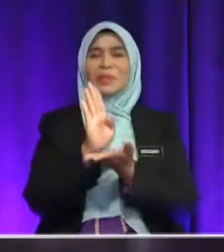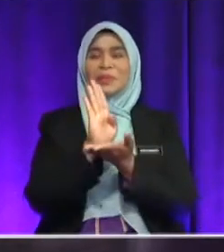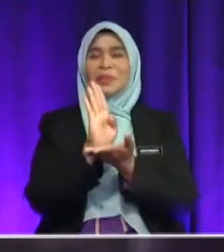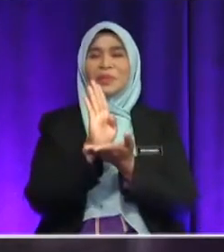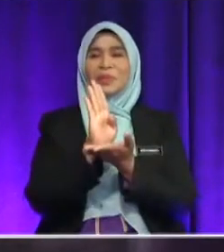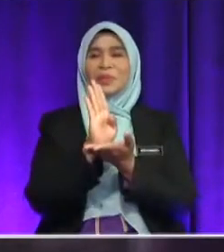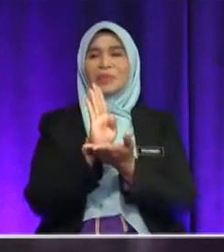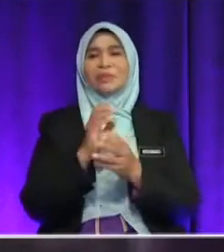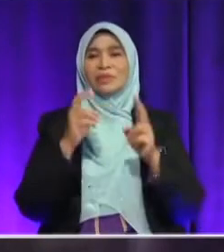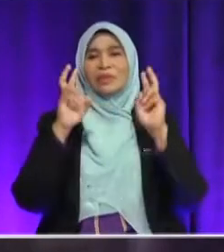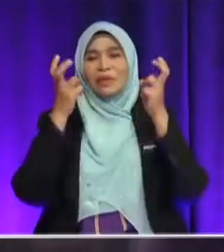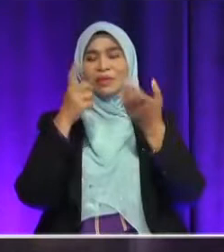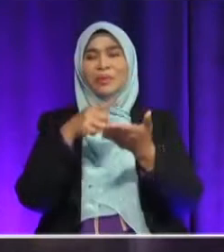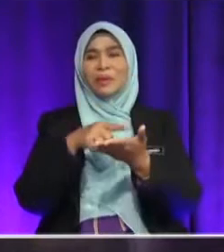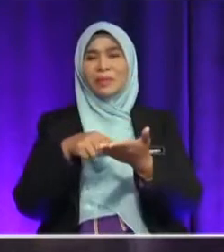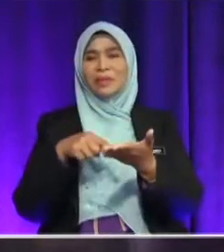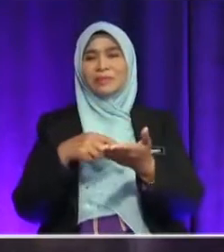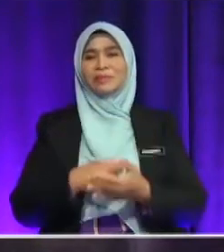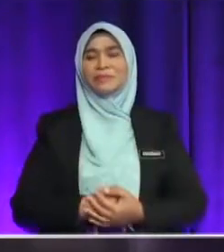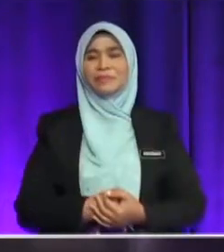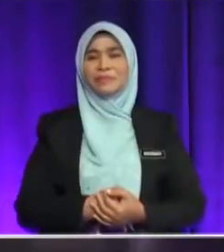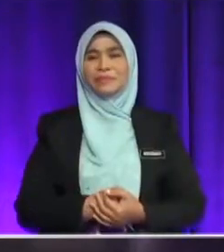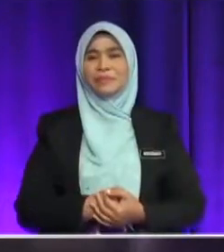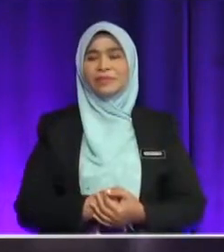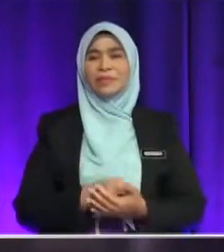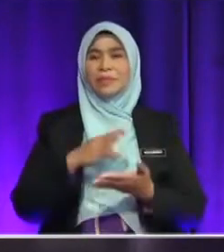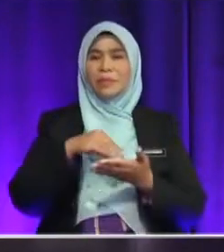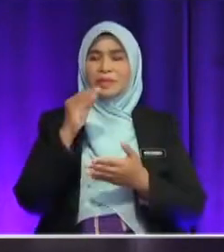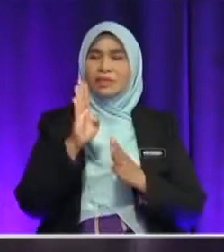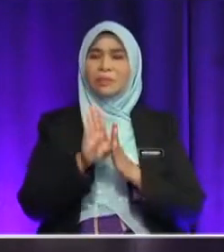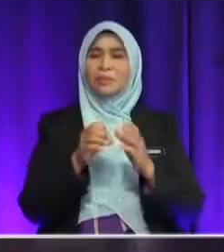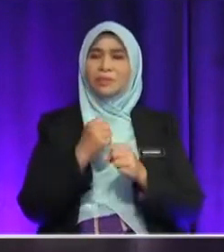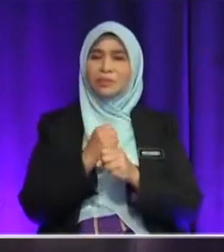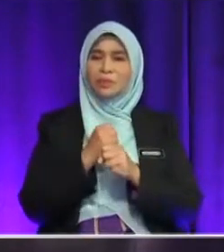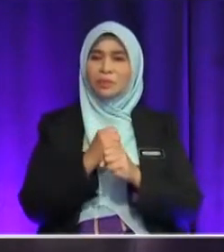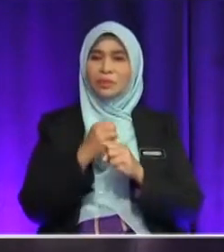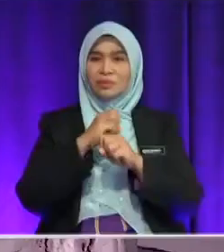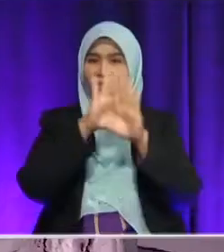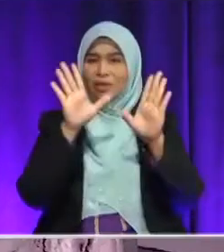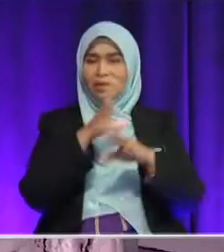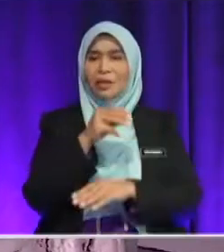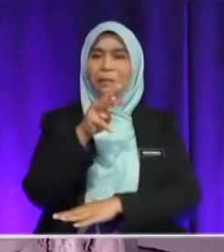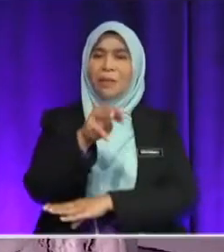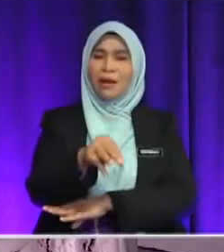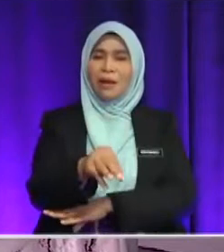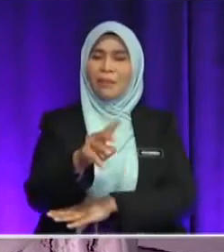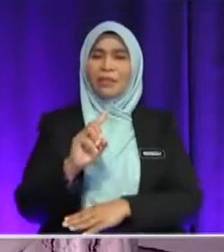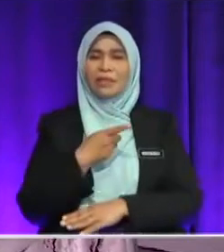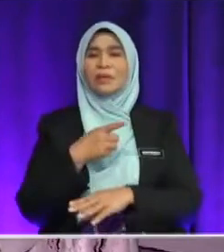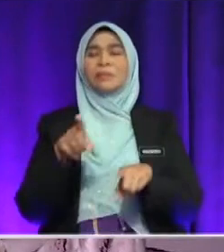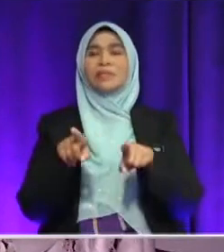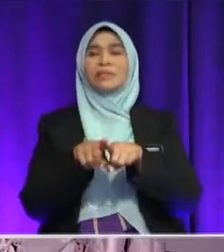aku tadi berdasarkan pantun Azlin tadi itu belajar bersungguh yang dan malam kita bersama dengan tokoh